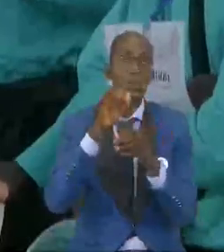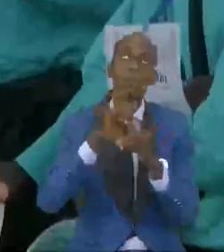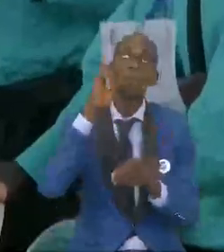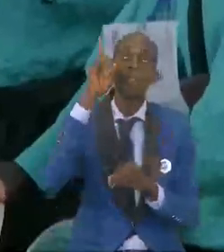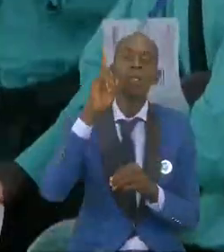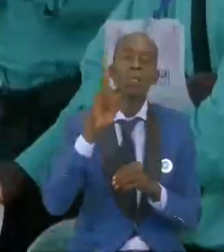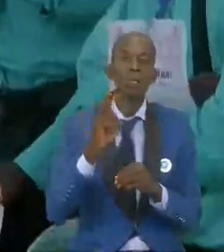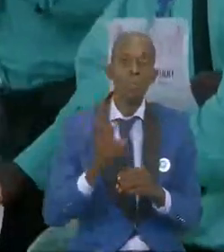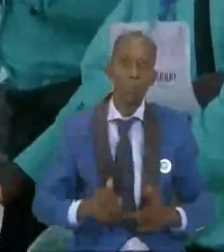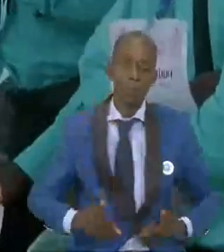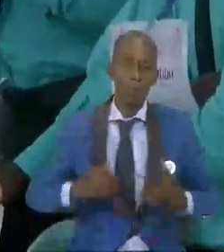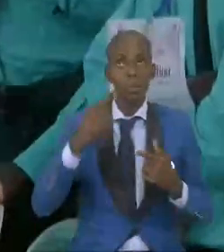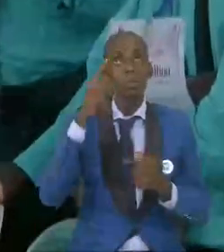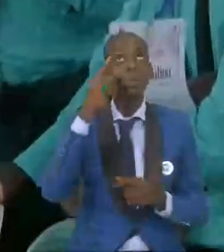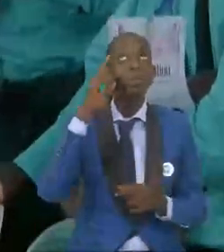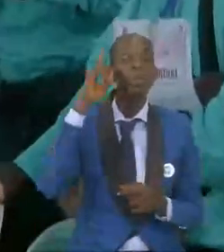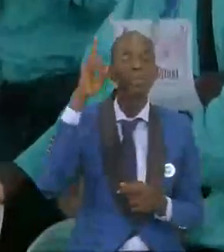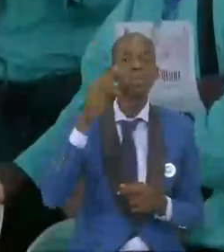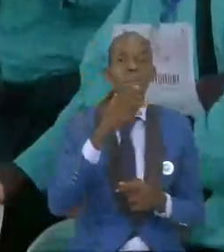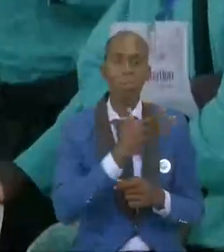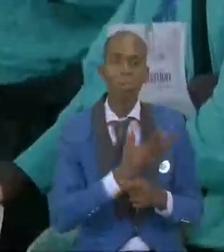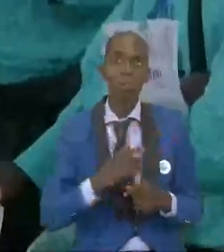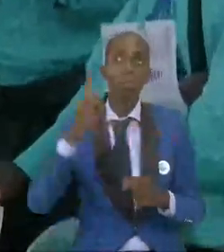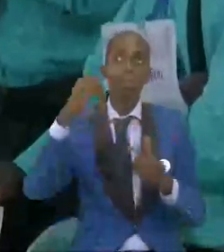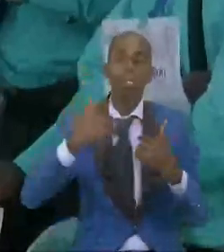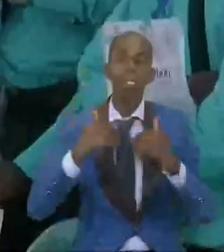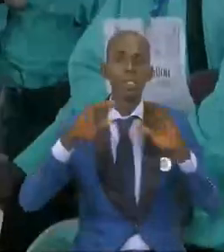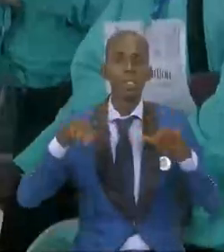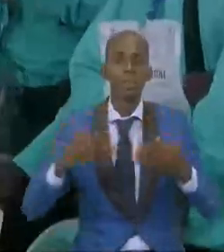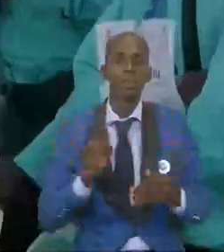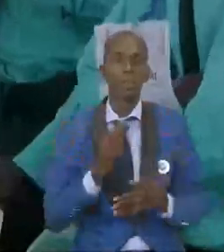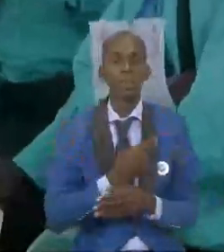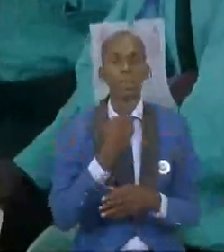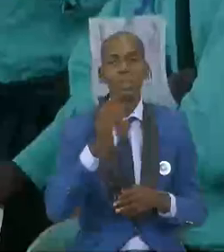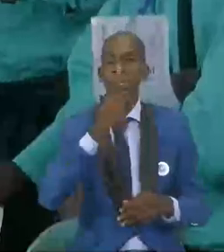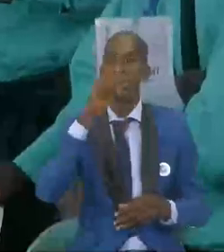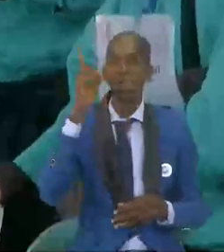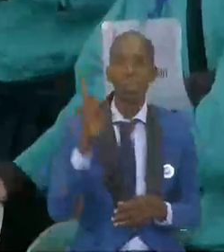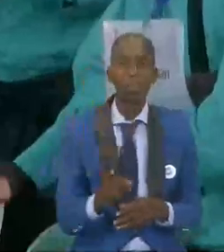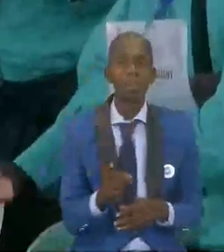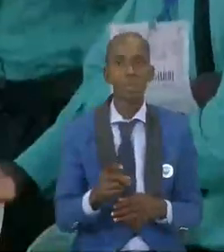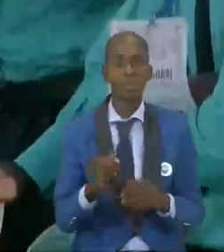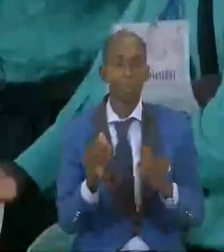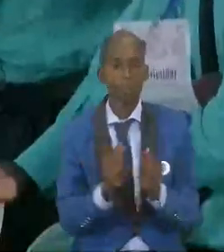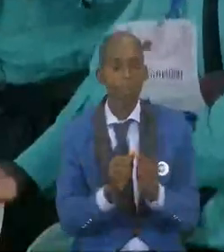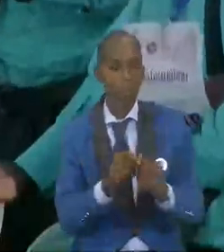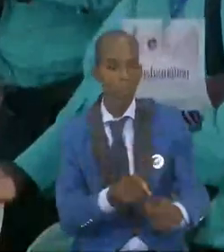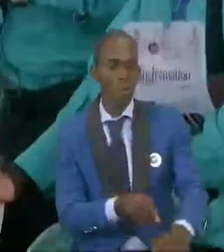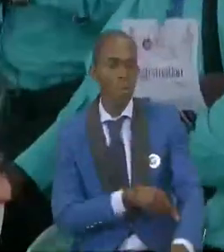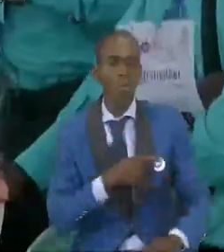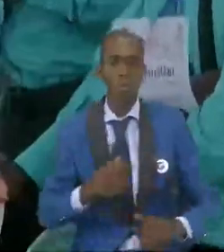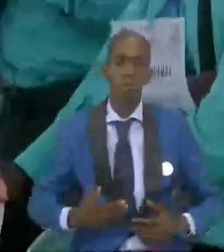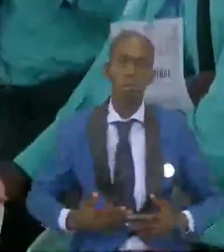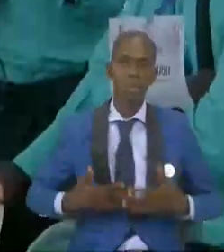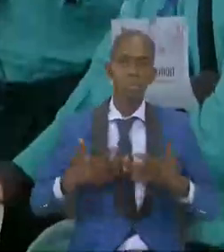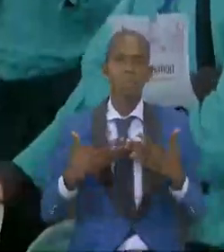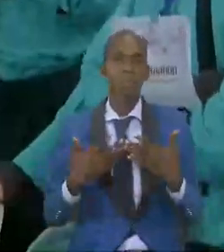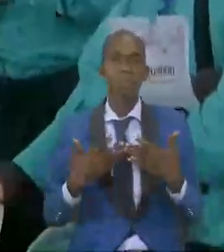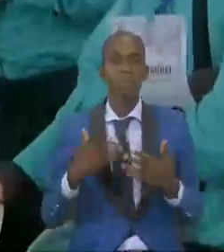chaque jour à tout moment faire lui confiance vie pour lui dans